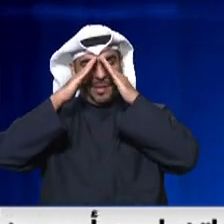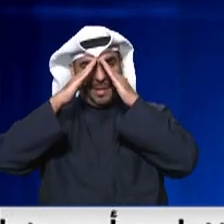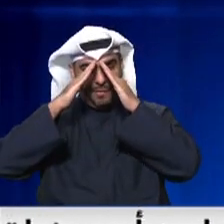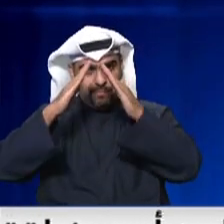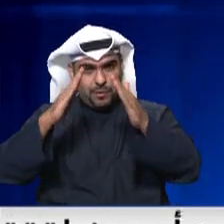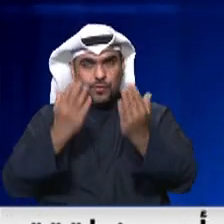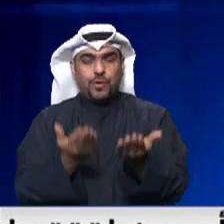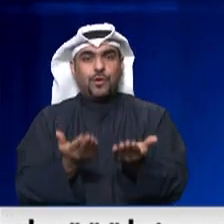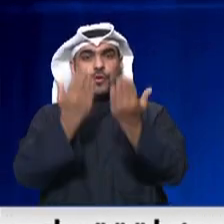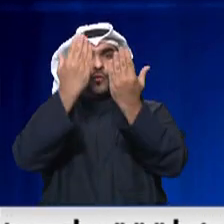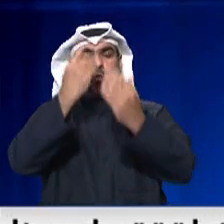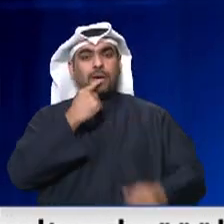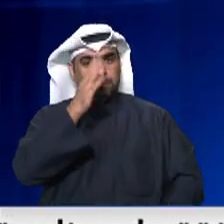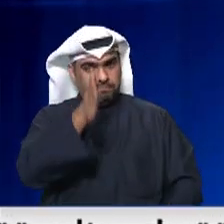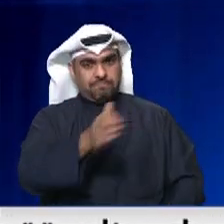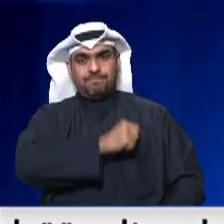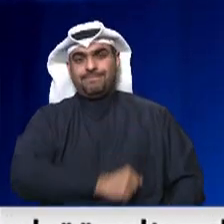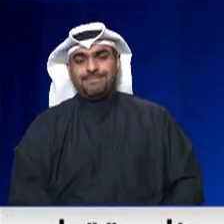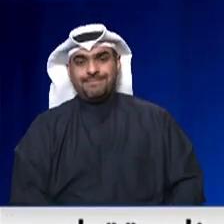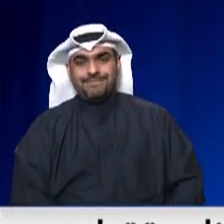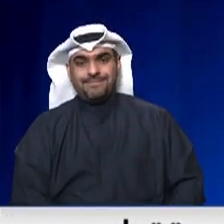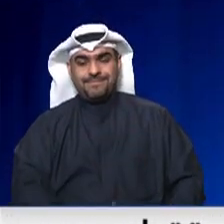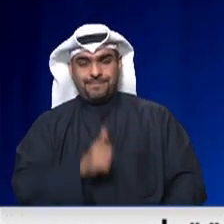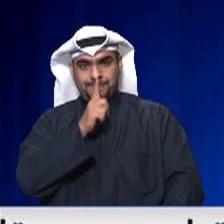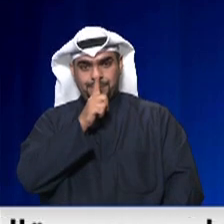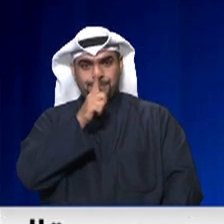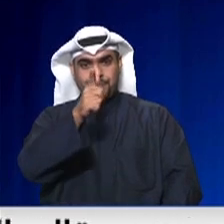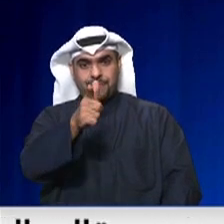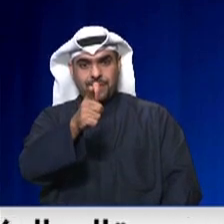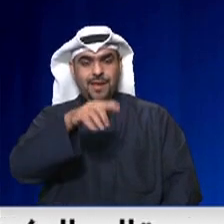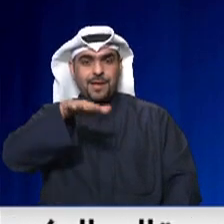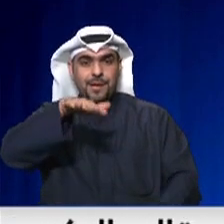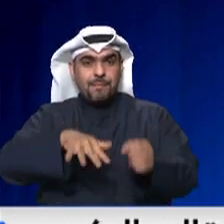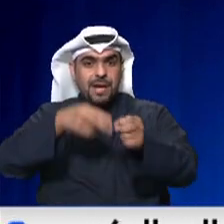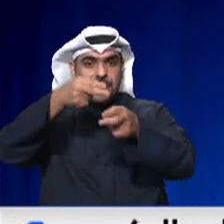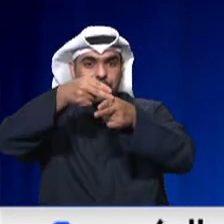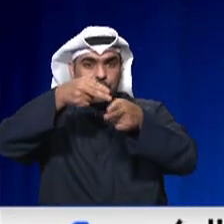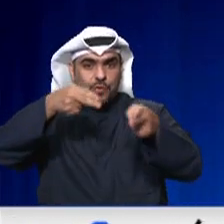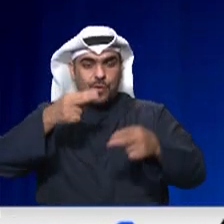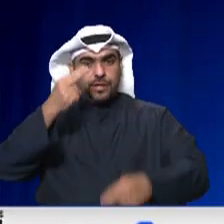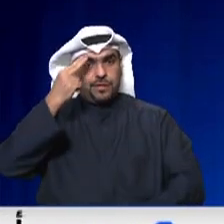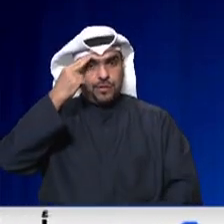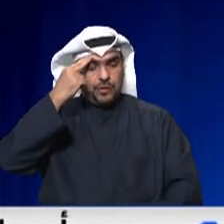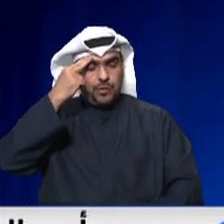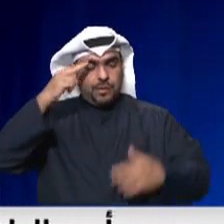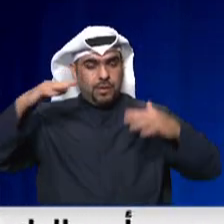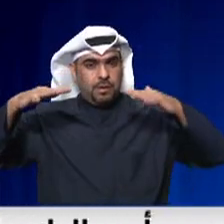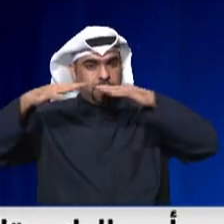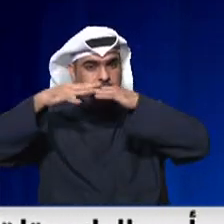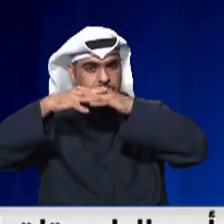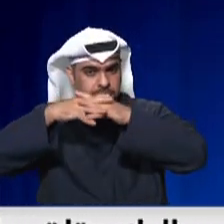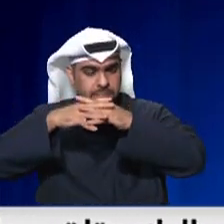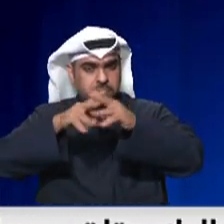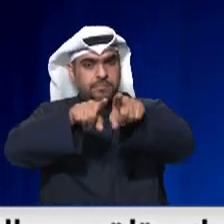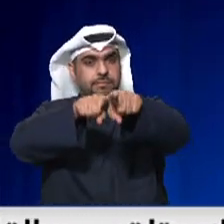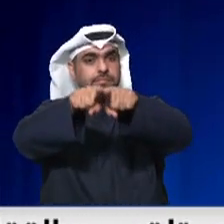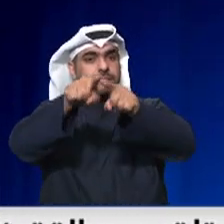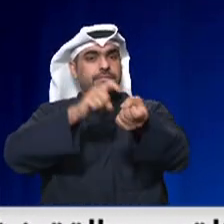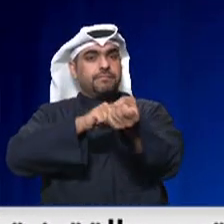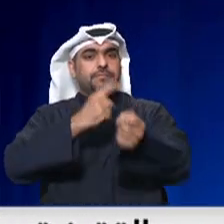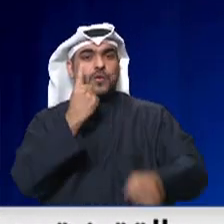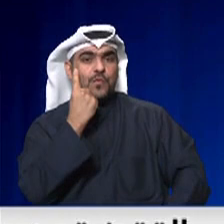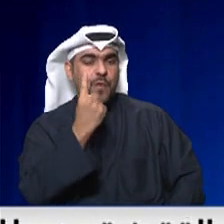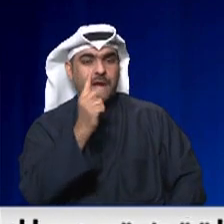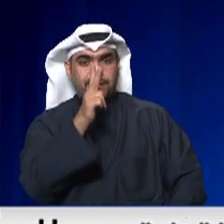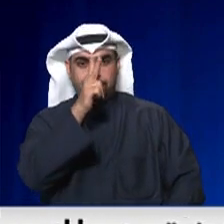صادق مشيدا سموه حفظه الله باوا العلاقات التاريخيه والاخويه الوطيده التي تجمع